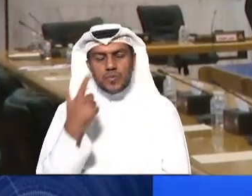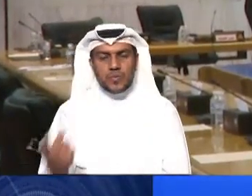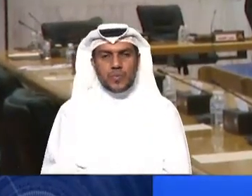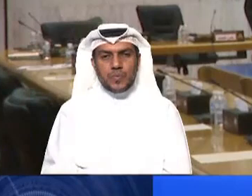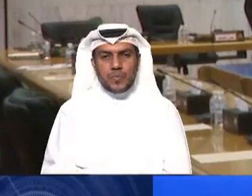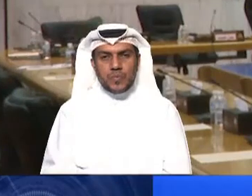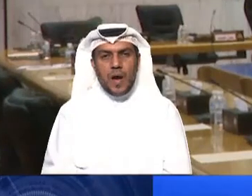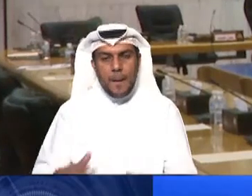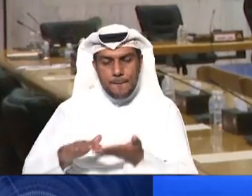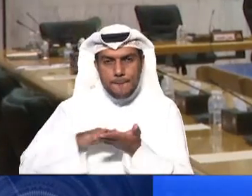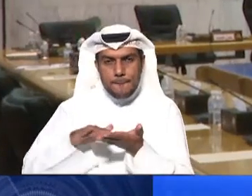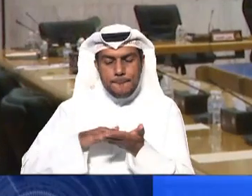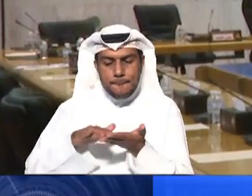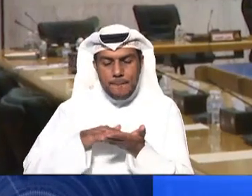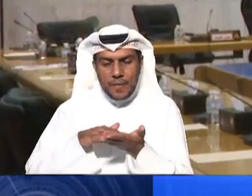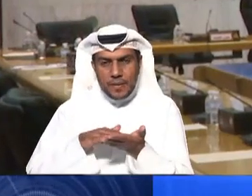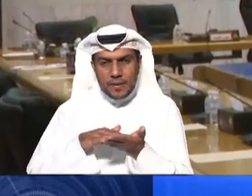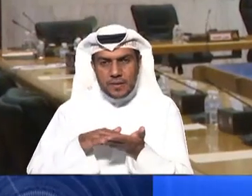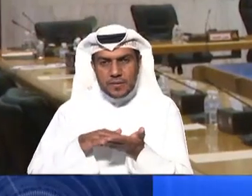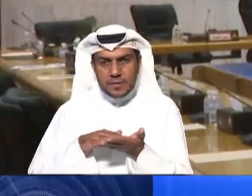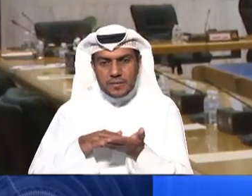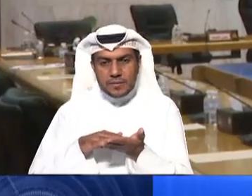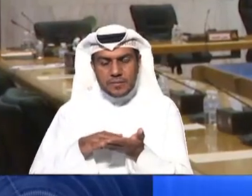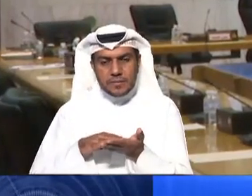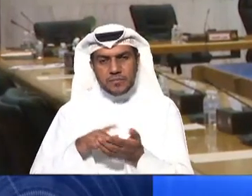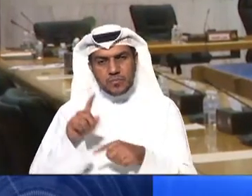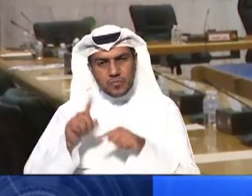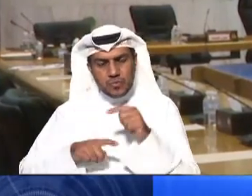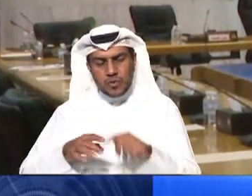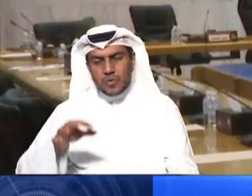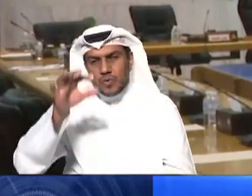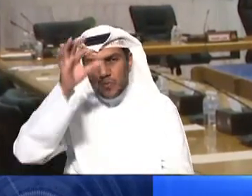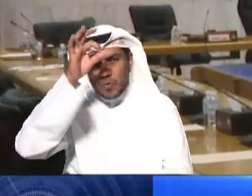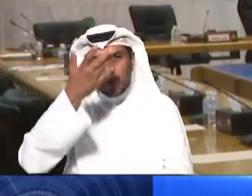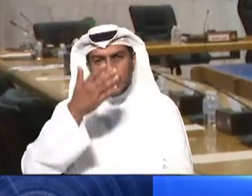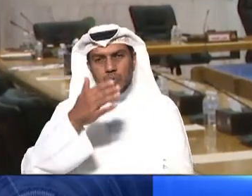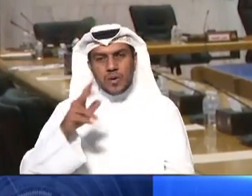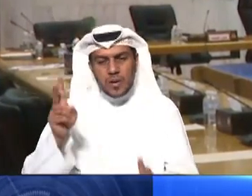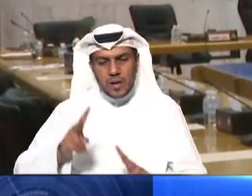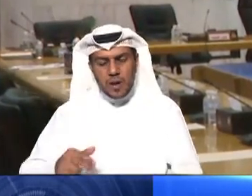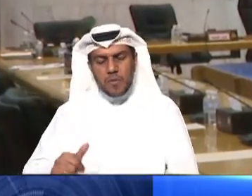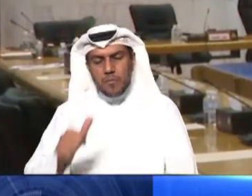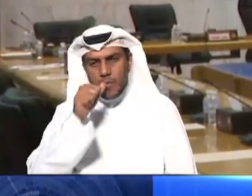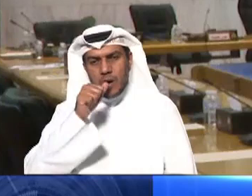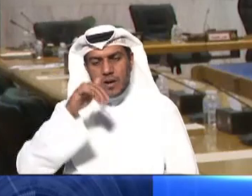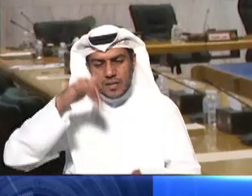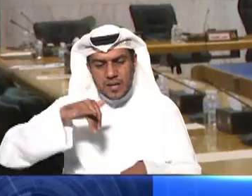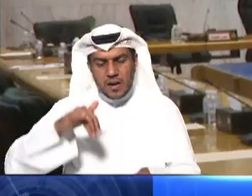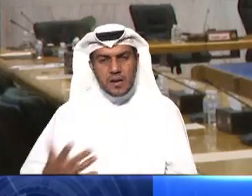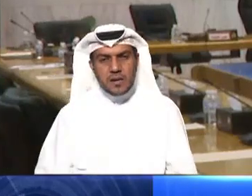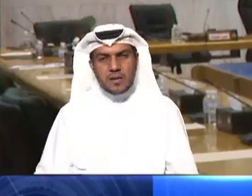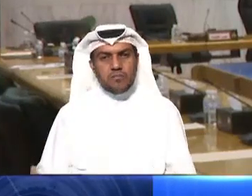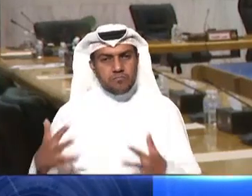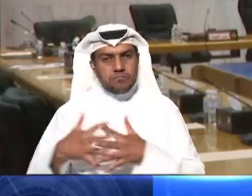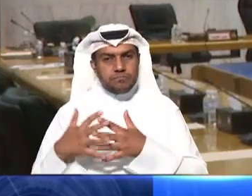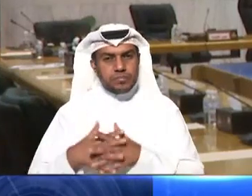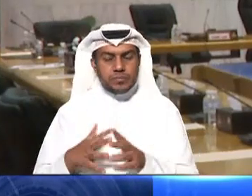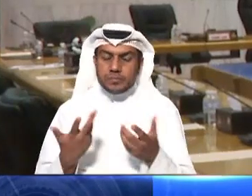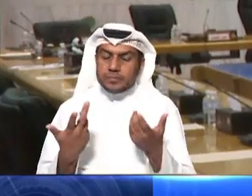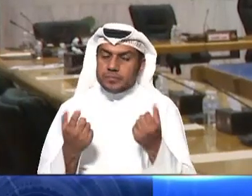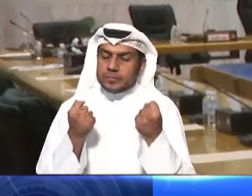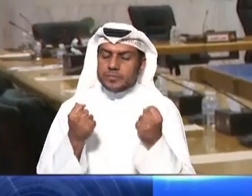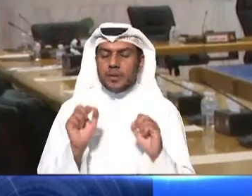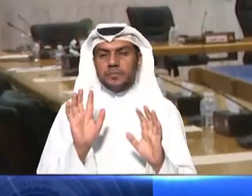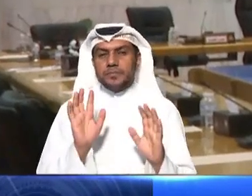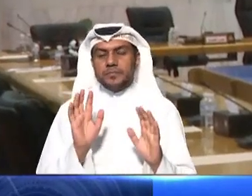يعني الهروب من المشاكل المرورية والبنية التحتية والكهرباء والضغط السكاني في هذه المنطقة. فيجب